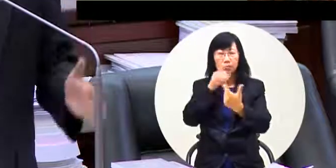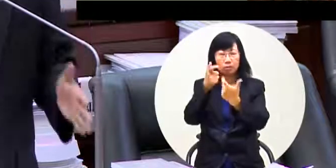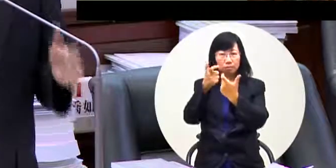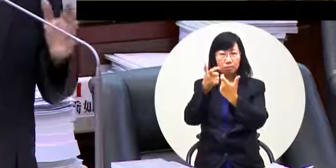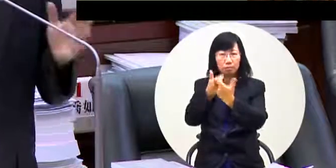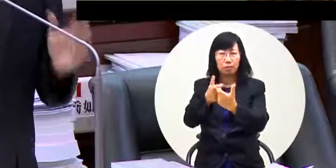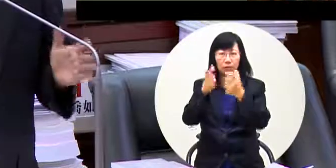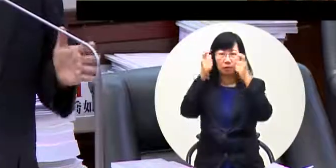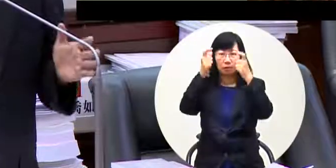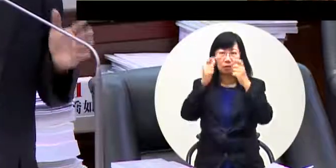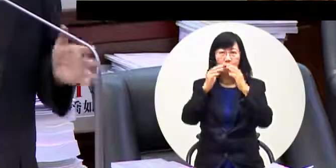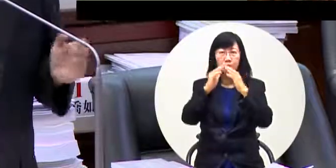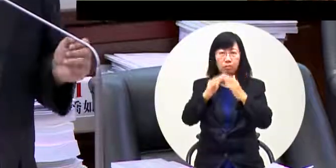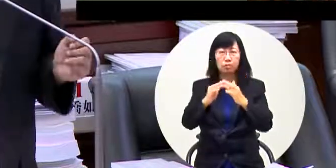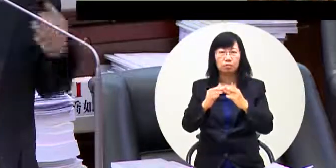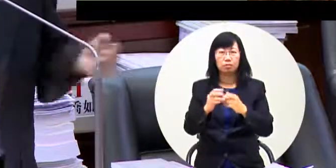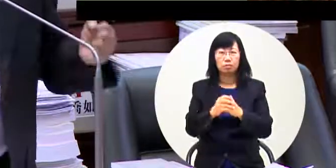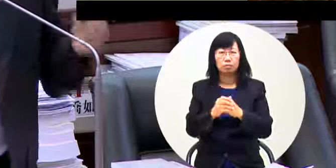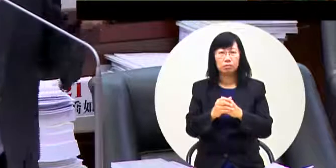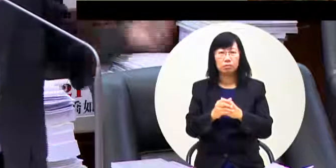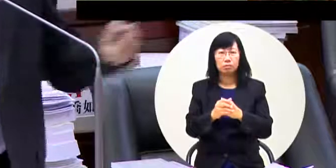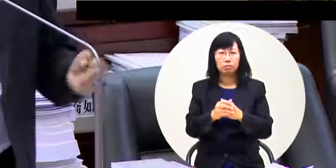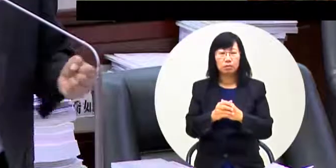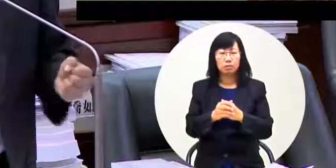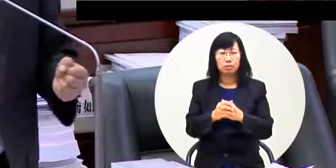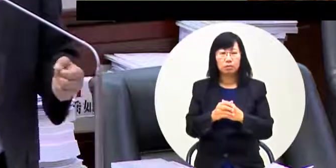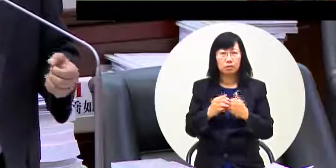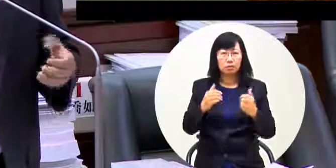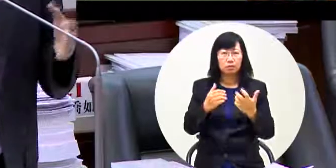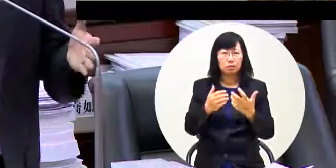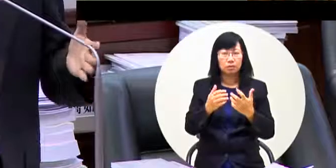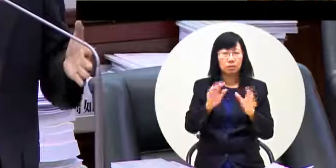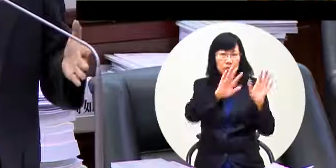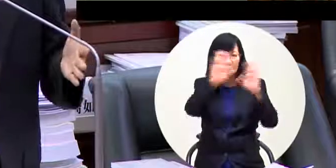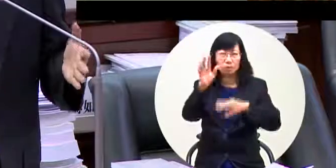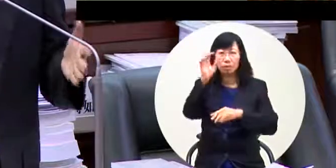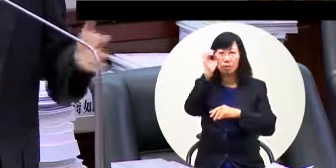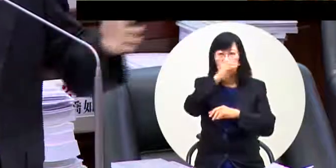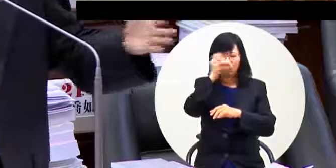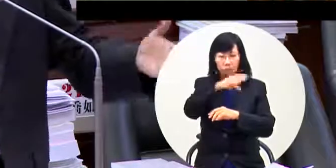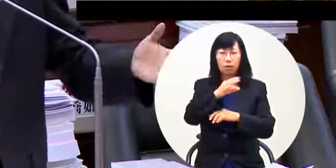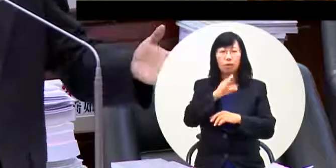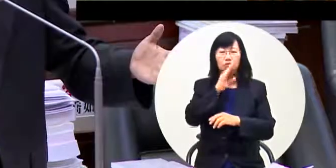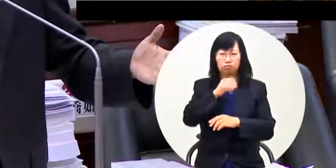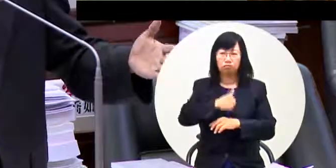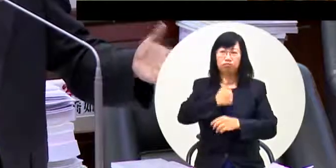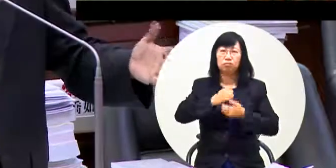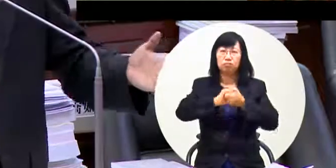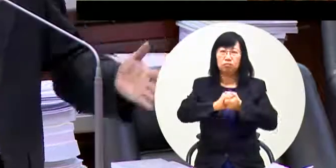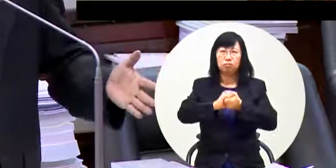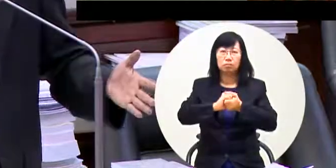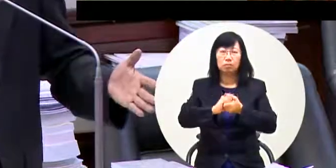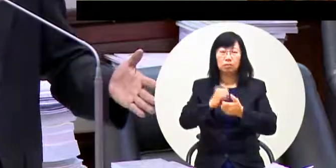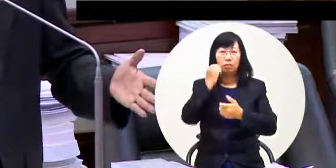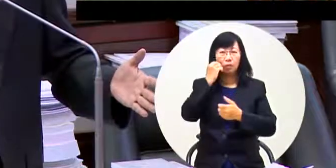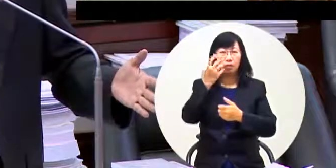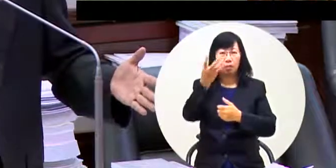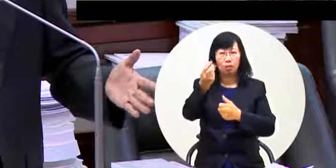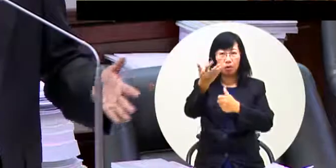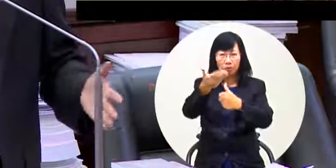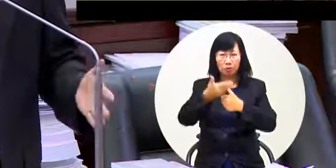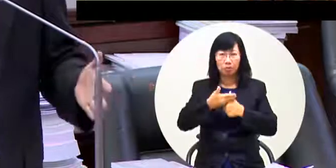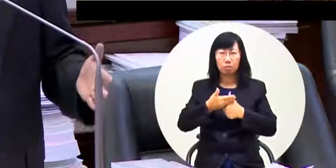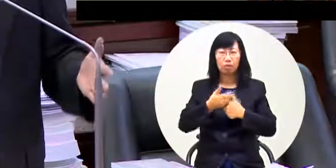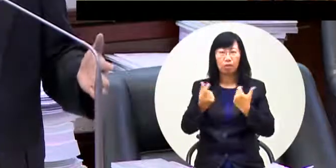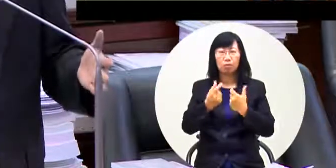体质不好这个城市的善意，我觉得那是必然的。你不给我，我感觉你就是对不起高雄市同款。第